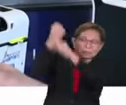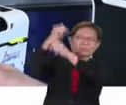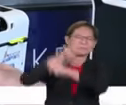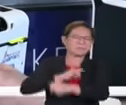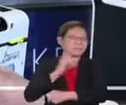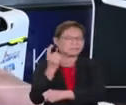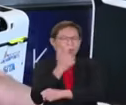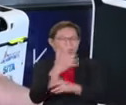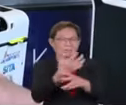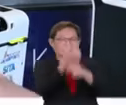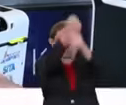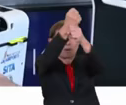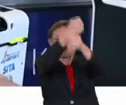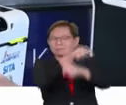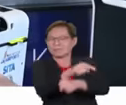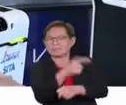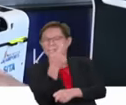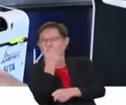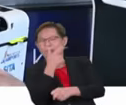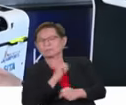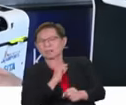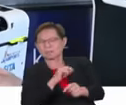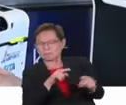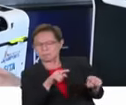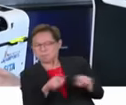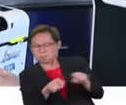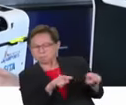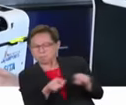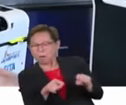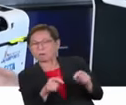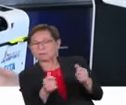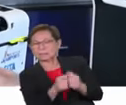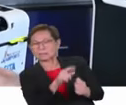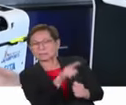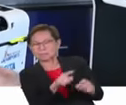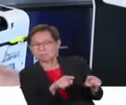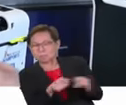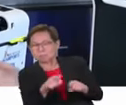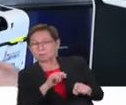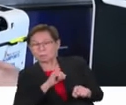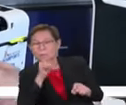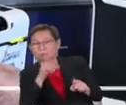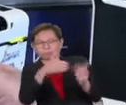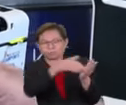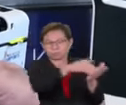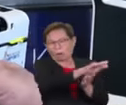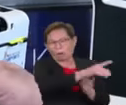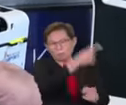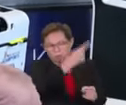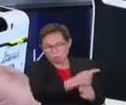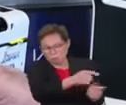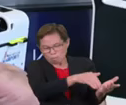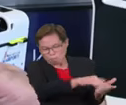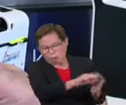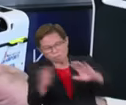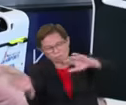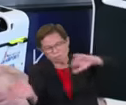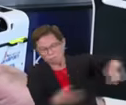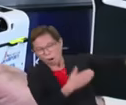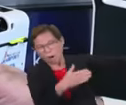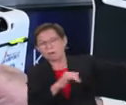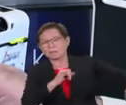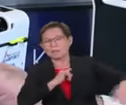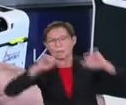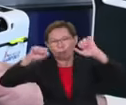tak nak dia mendapatkan title champion tu, so saya nak fight dengan dia. Memang saya nak tolak dia betul-betulnya, bagi dia ke tepi,